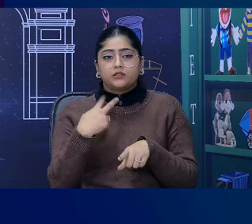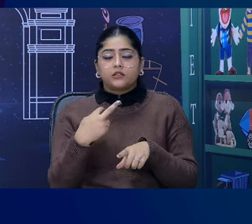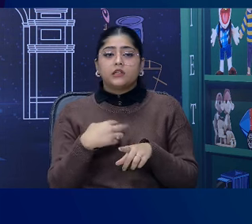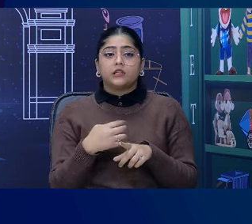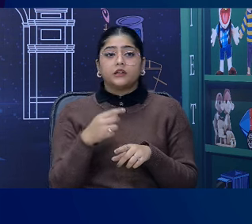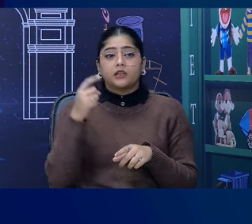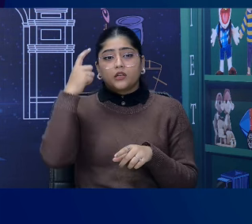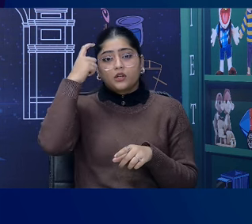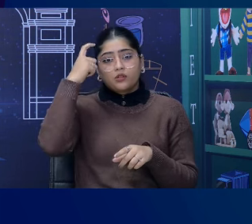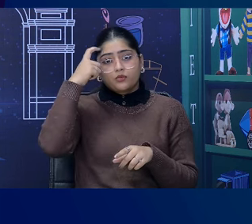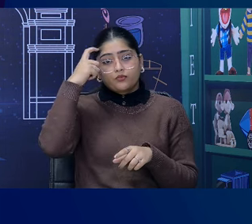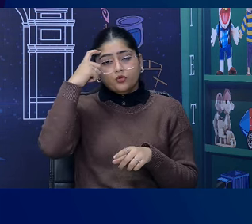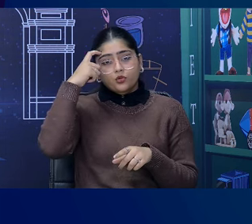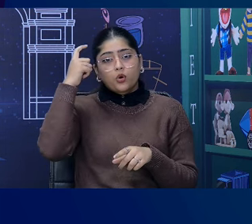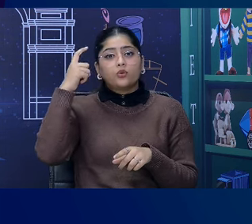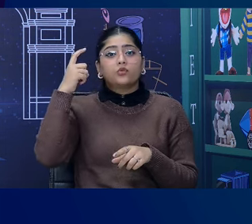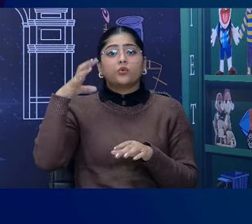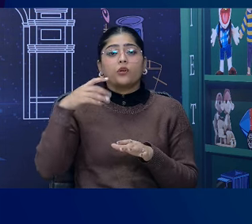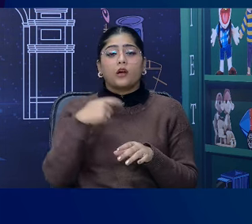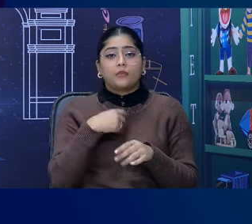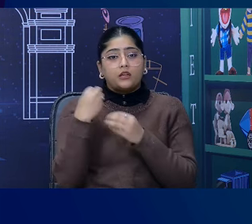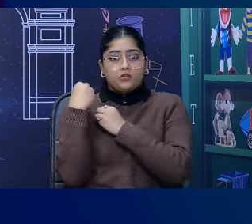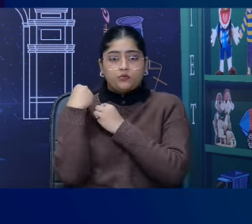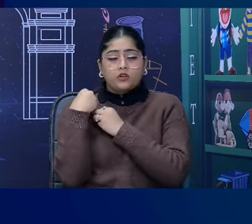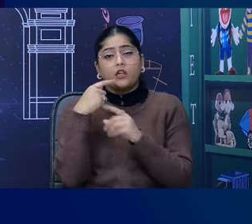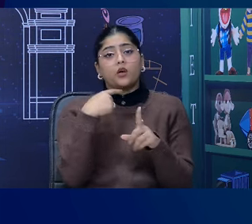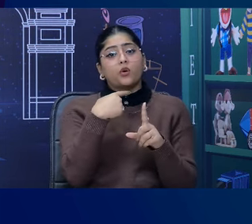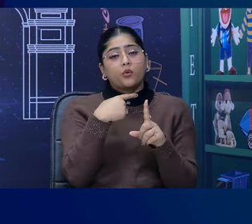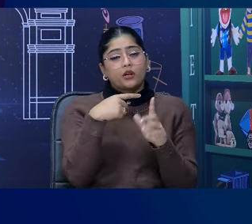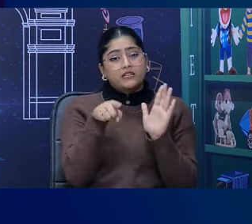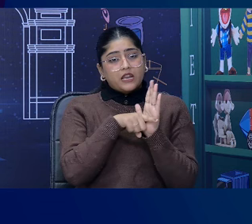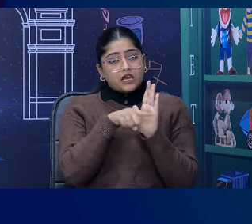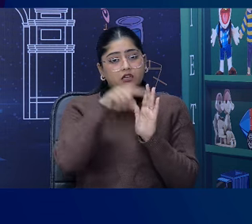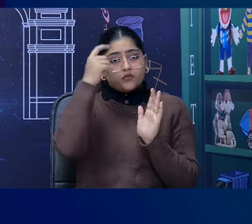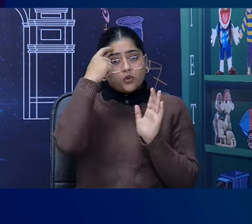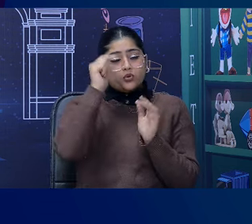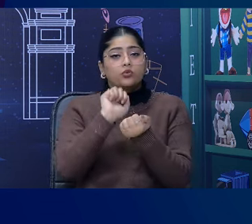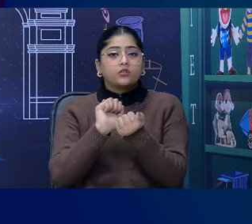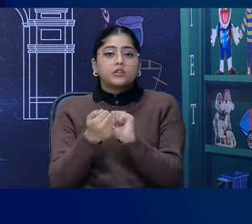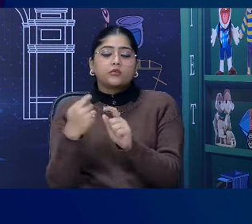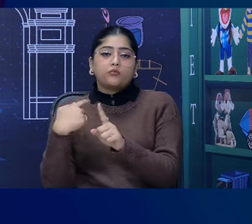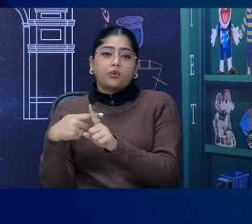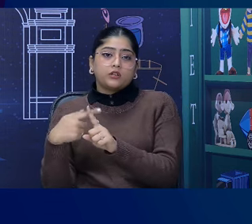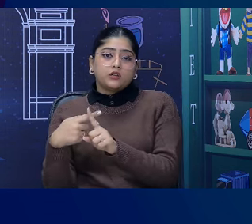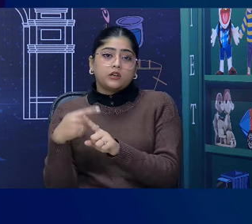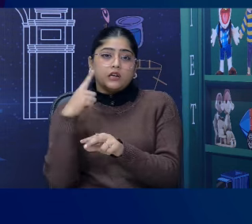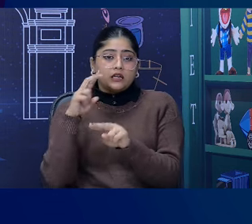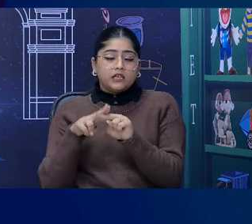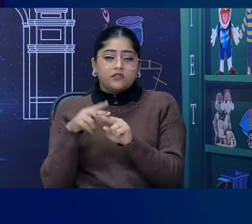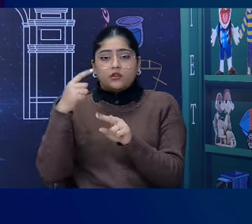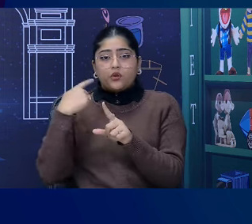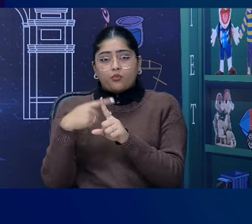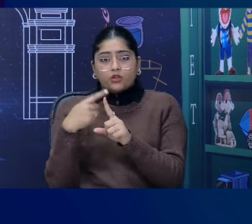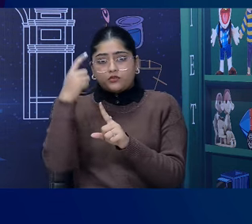थॉट्स कैसे हम नेगेटिव स्ट्रेस को या नेगेटिव थॉट को पॉजिटिव में चेंज करें एगजैक्टली आप पॉजिटिव सोचेंगे आप हमेशा अच्छा करेंगे